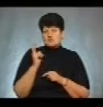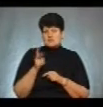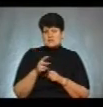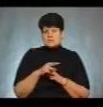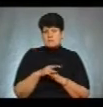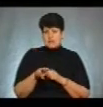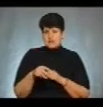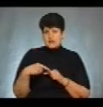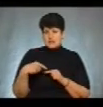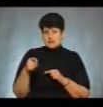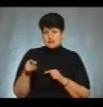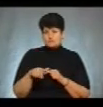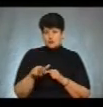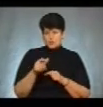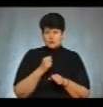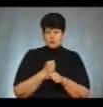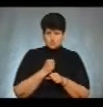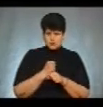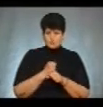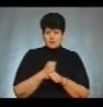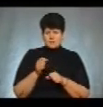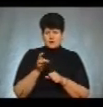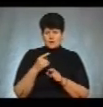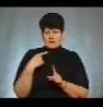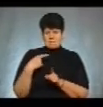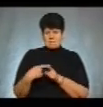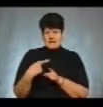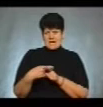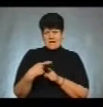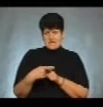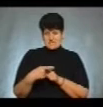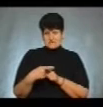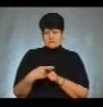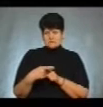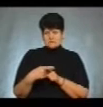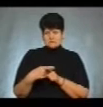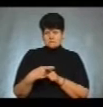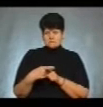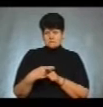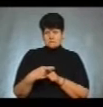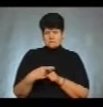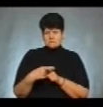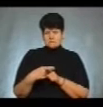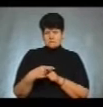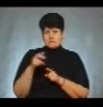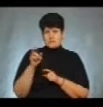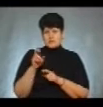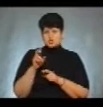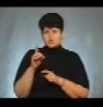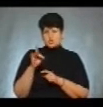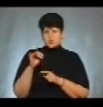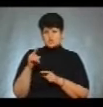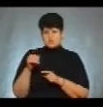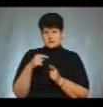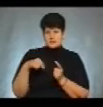метрів дороги зробленої в районі перехрестя дороги Бережан-Розгадів з